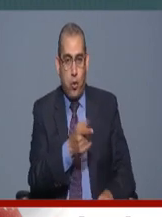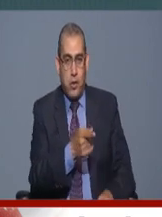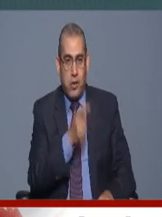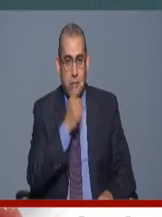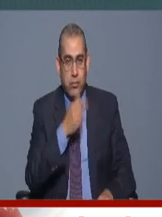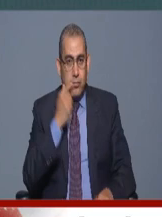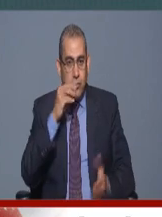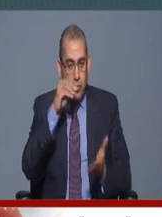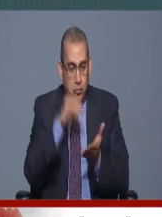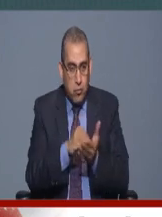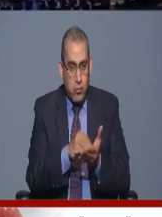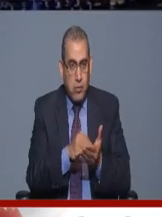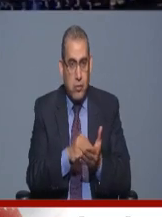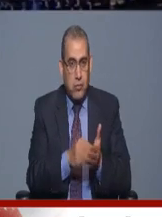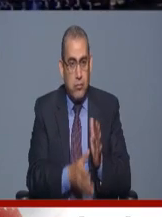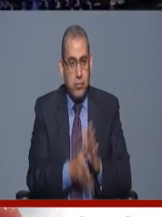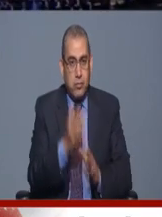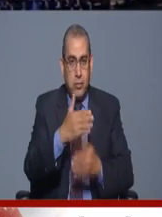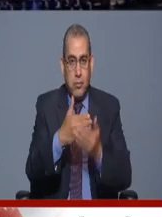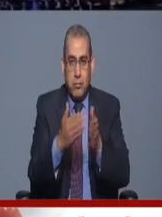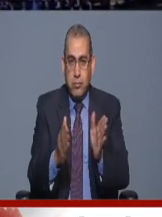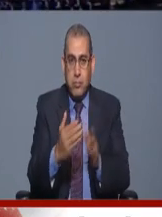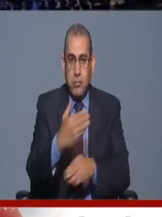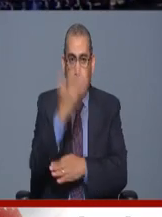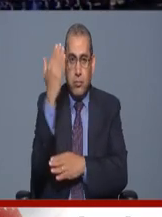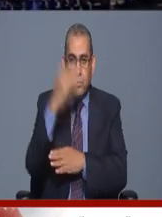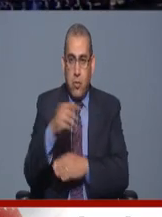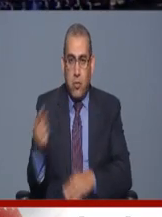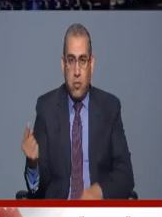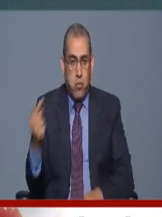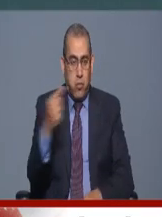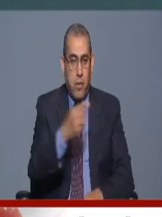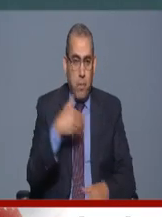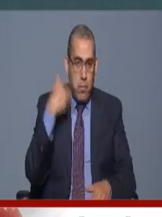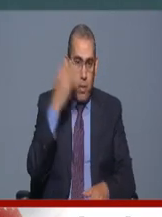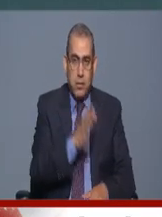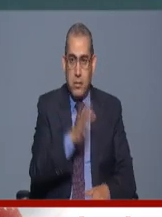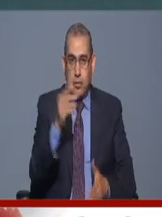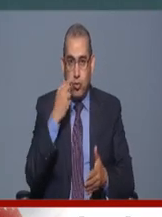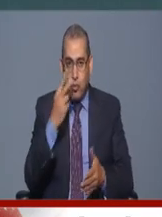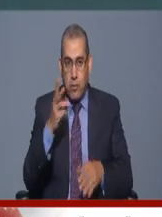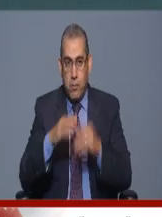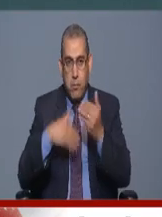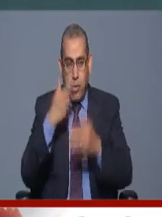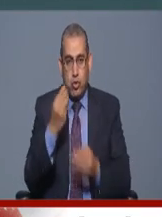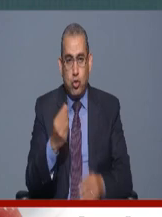اللي دخلت فيها من المعبر لحد اللحظة اللي راح تشوفوا فيها الفيلم بعد شوي.